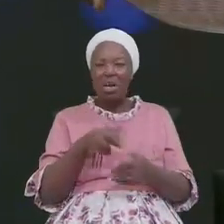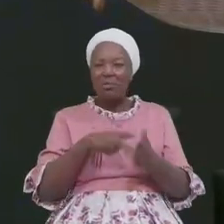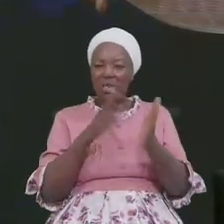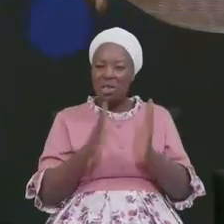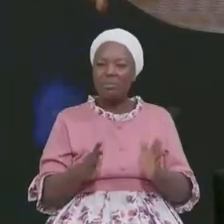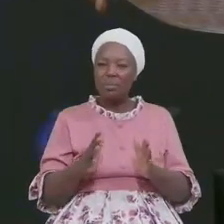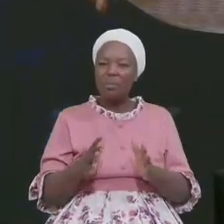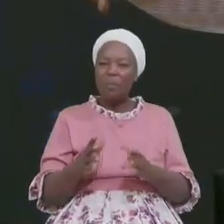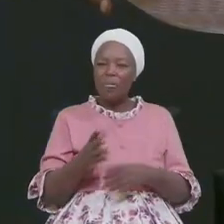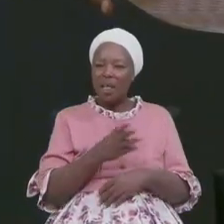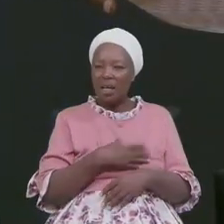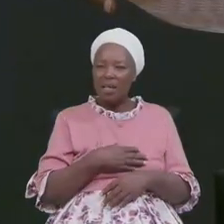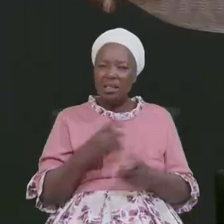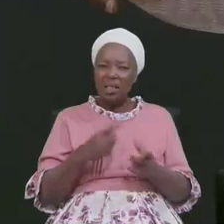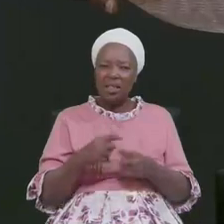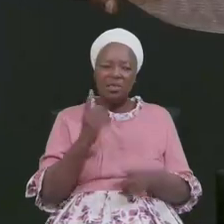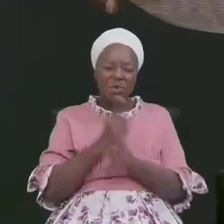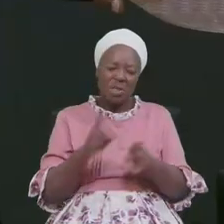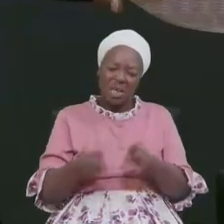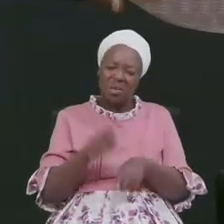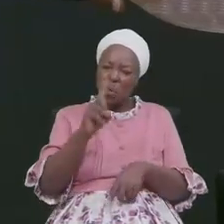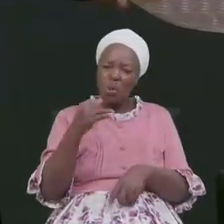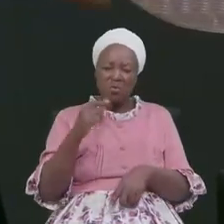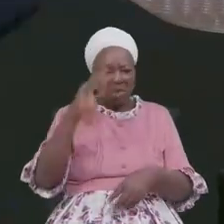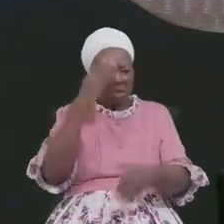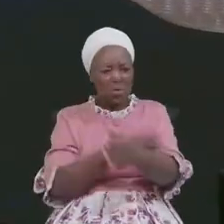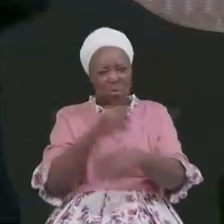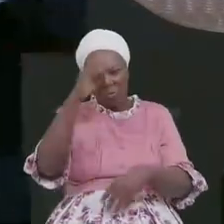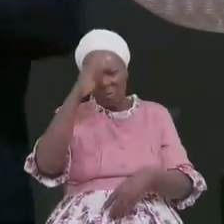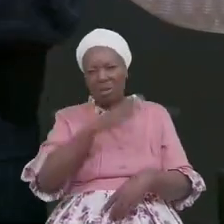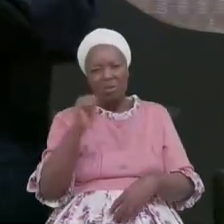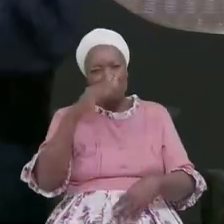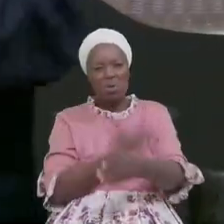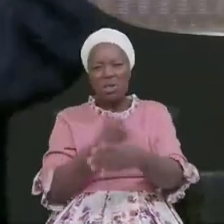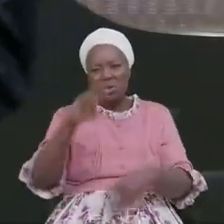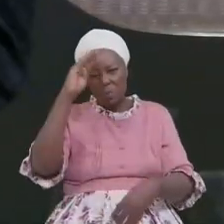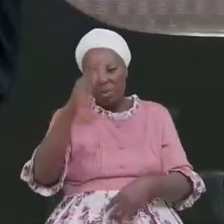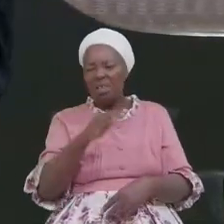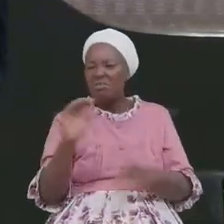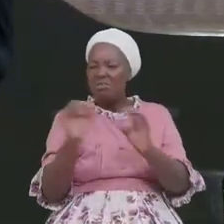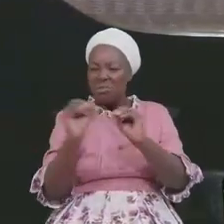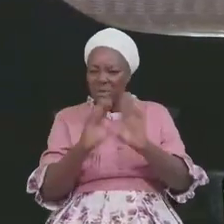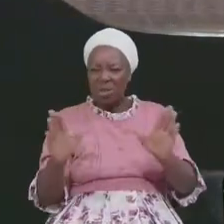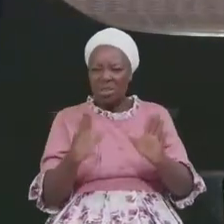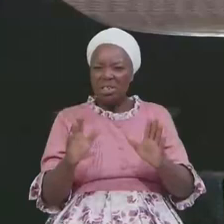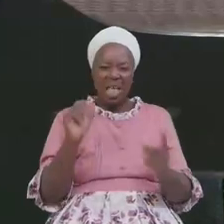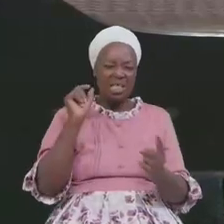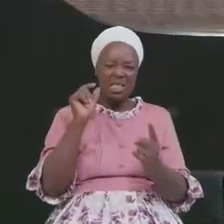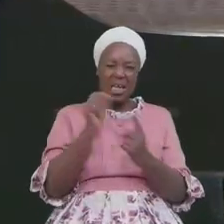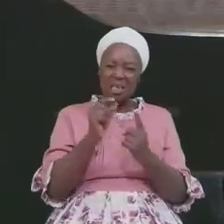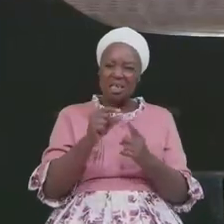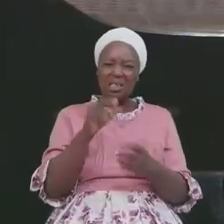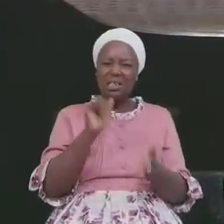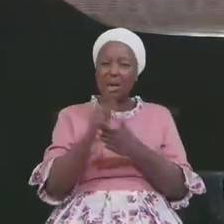Comme l'un des fils, des filles des hommes. Rien en particulier. Et tu sais que le